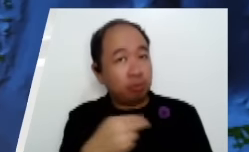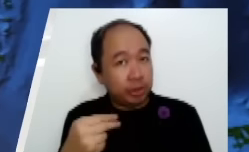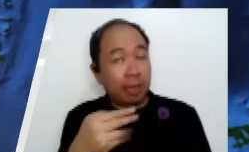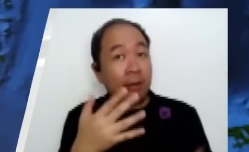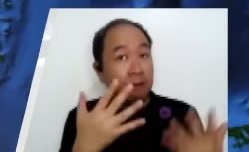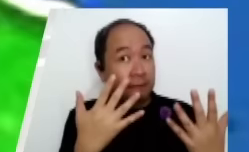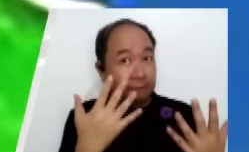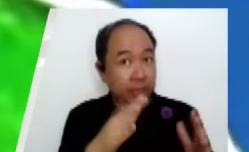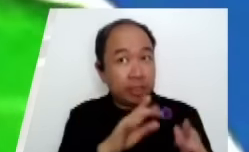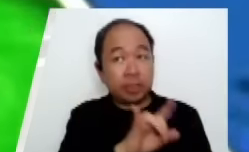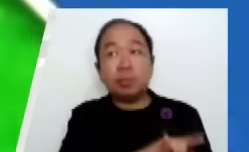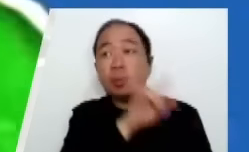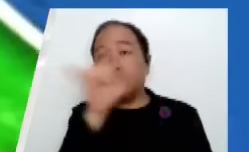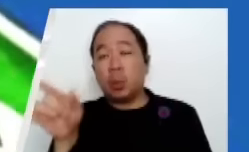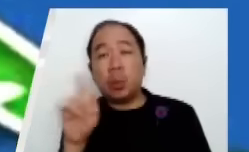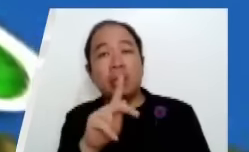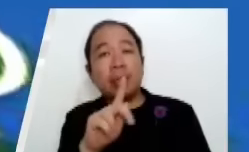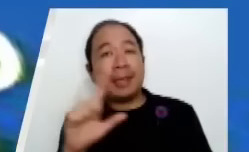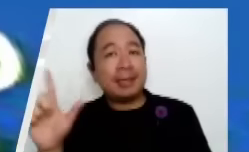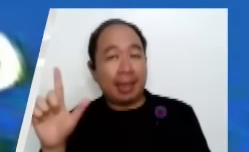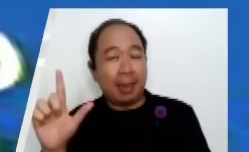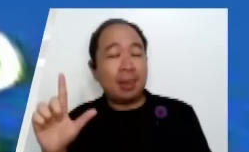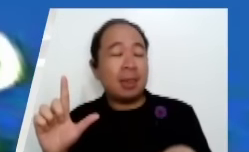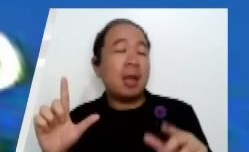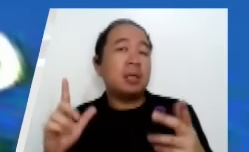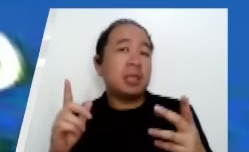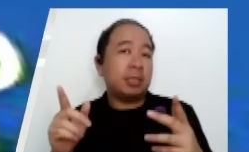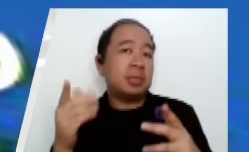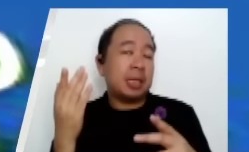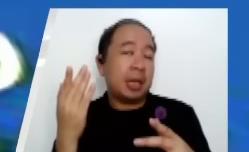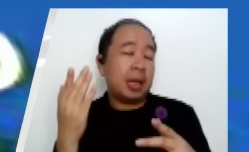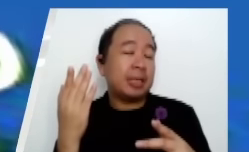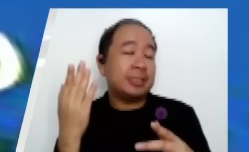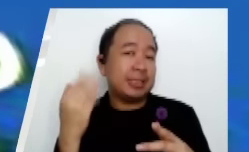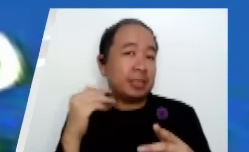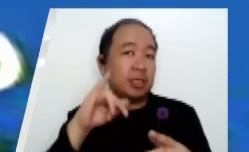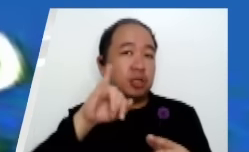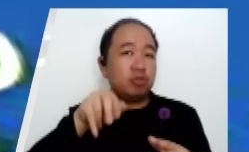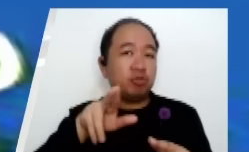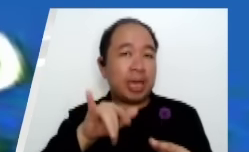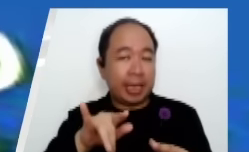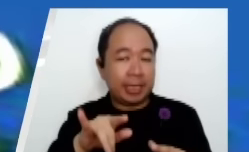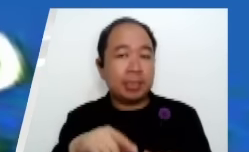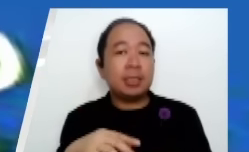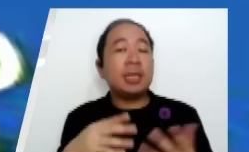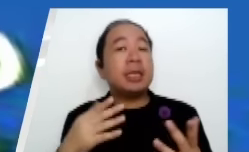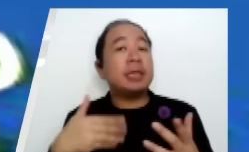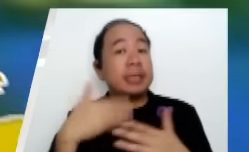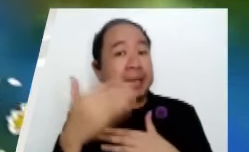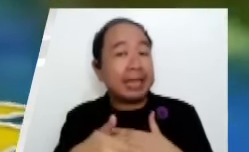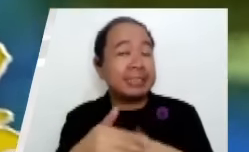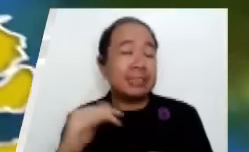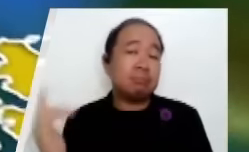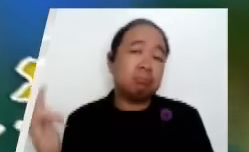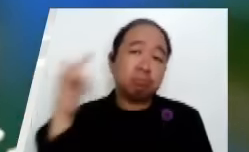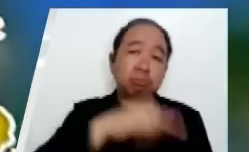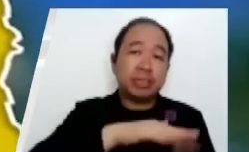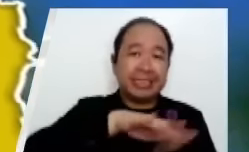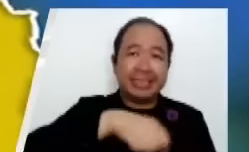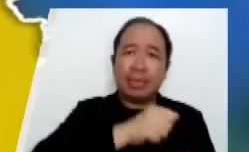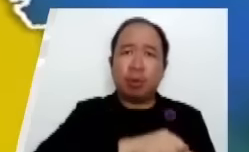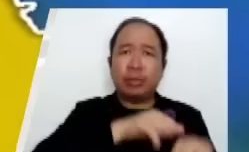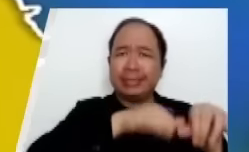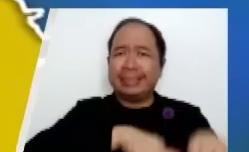July 18 July 21 naman ang lumipad si guo patungong Singapore Halos isang buwan roon bago nag ferry